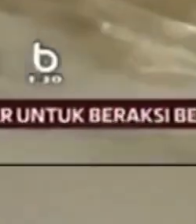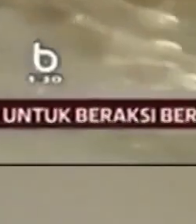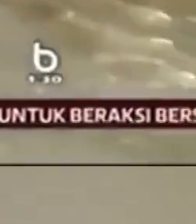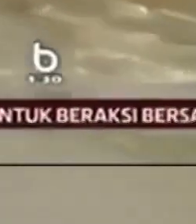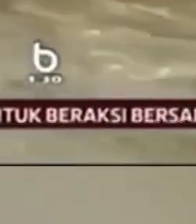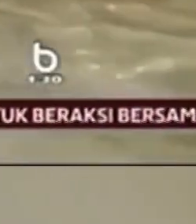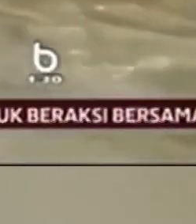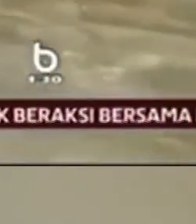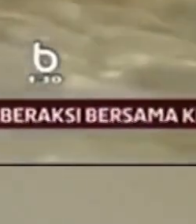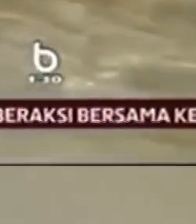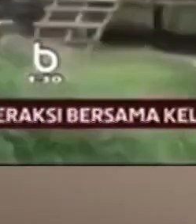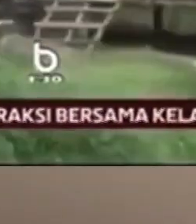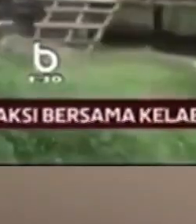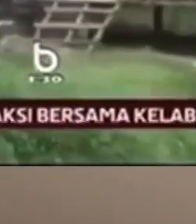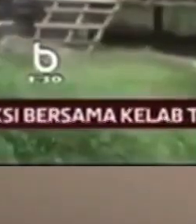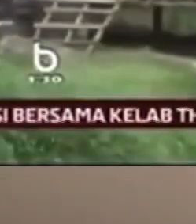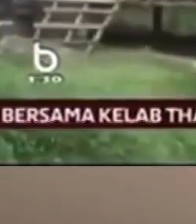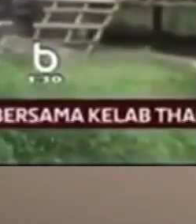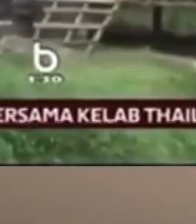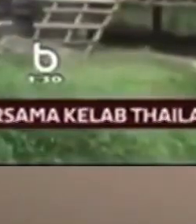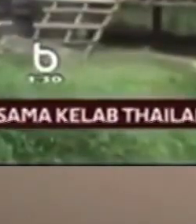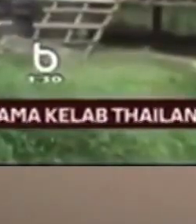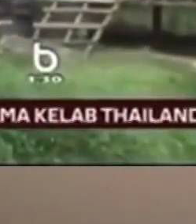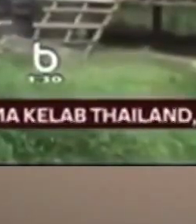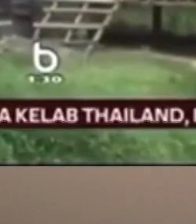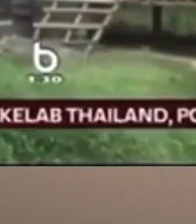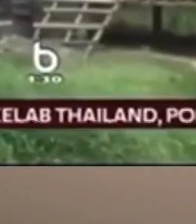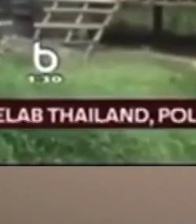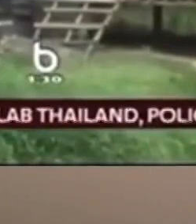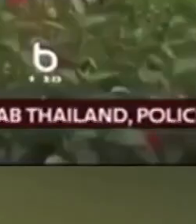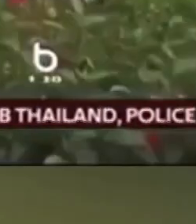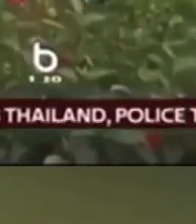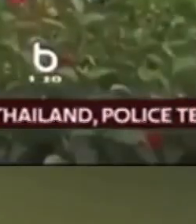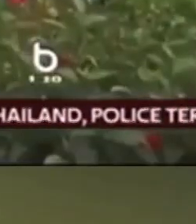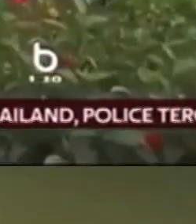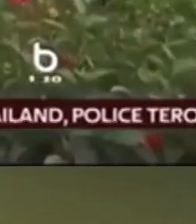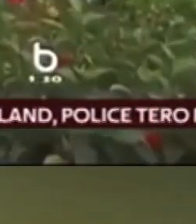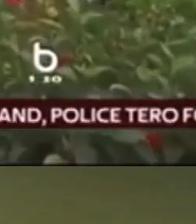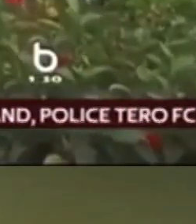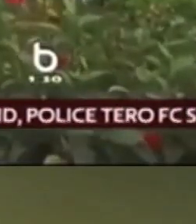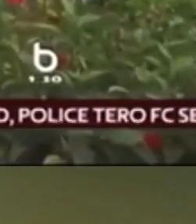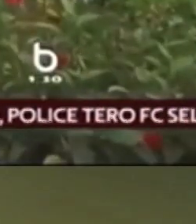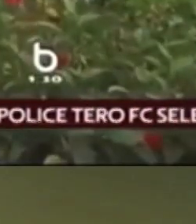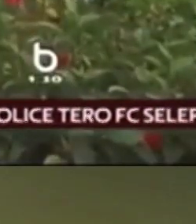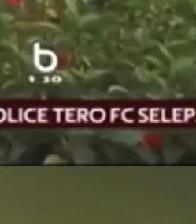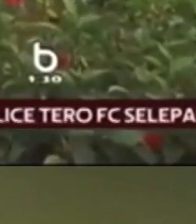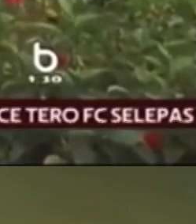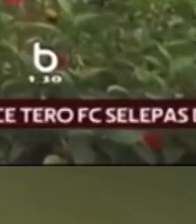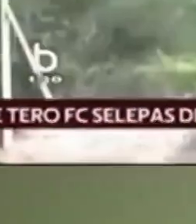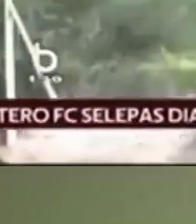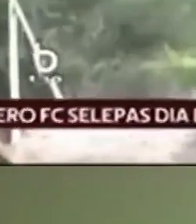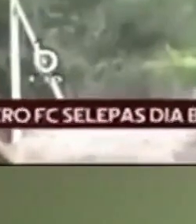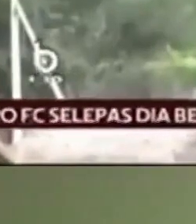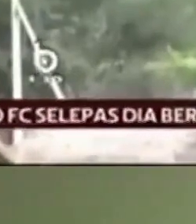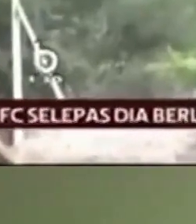mendamaikan. Beroperasi sejak 2017, kawasan itu menjadi tumpuan pengunjung pada hujung minggu dan cuti umum. Pada awalnya, penduduk